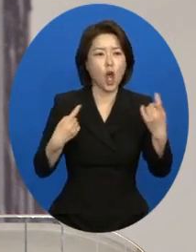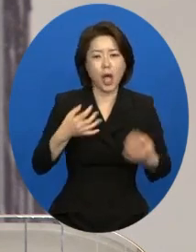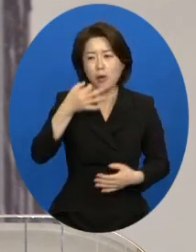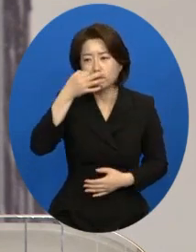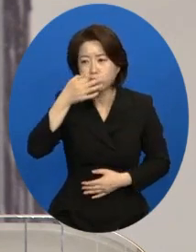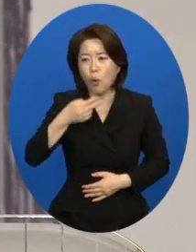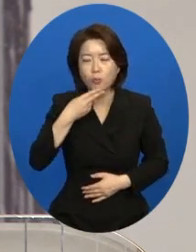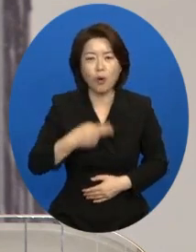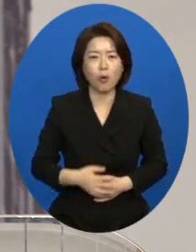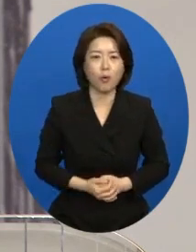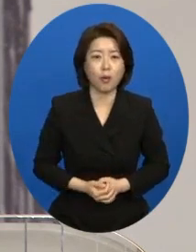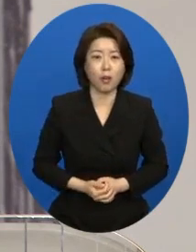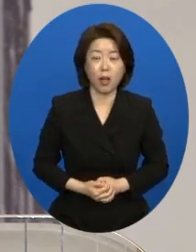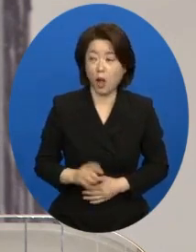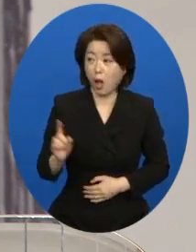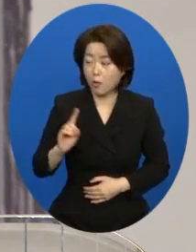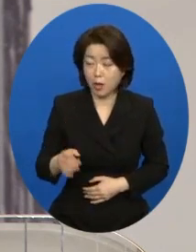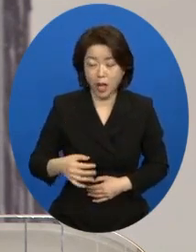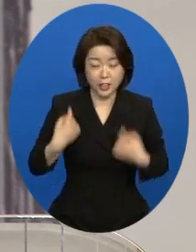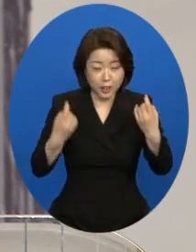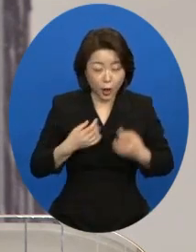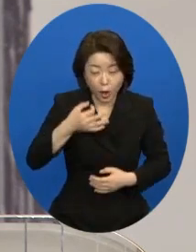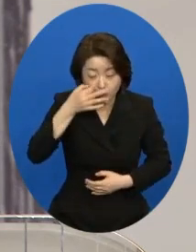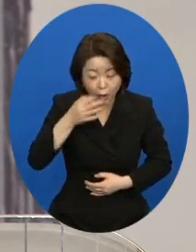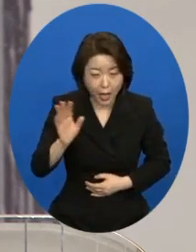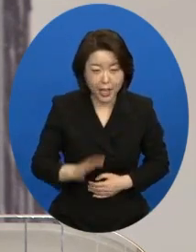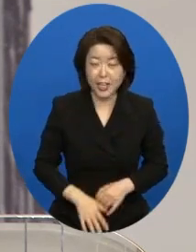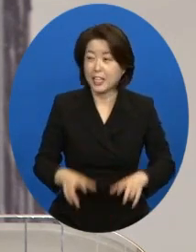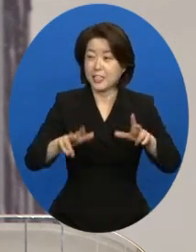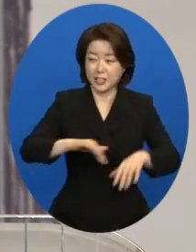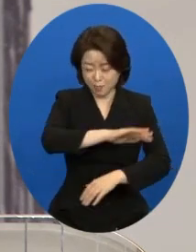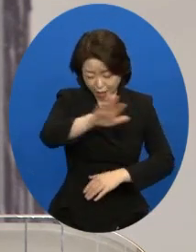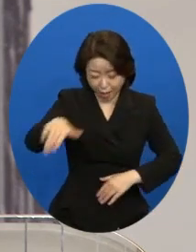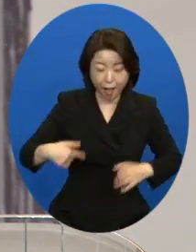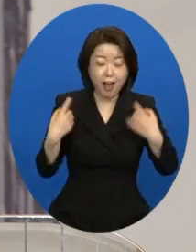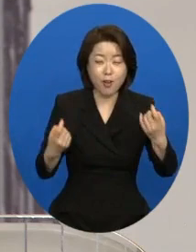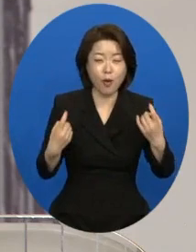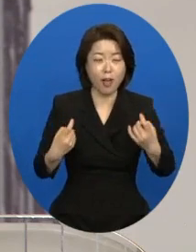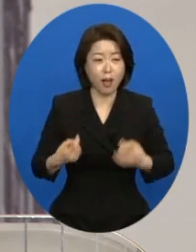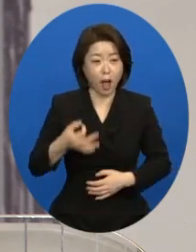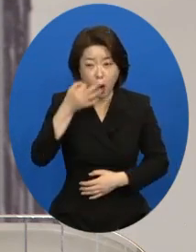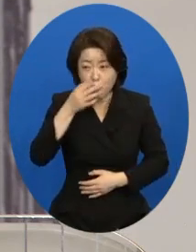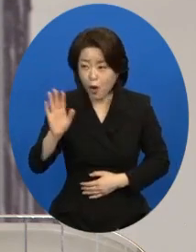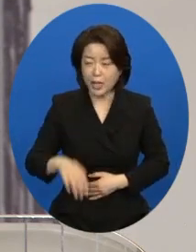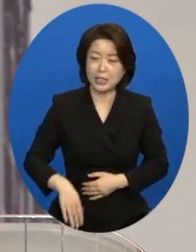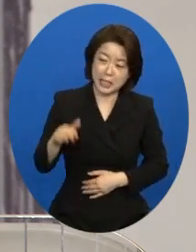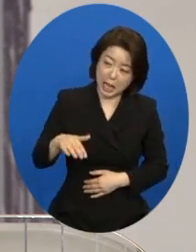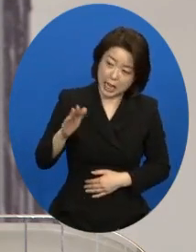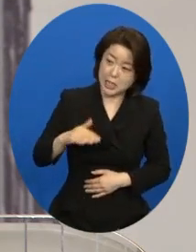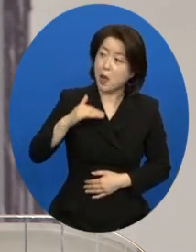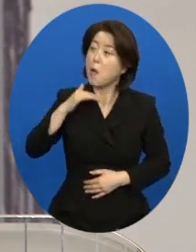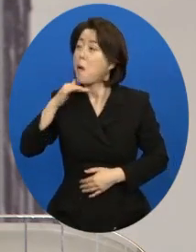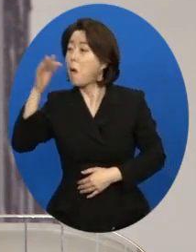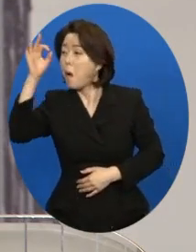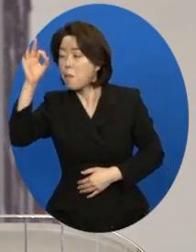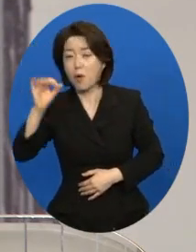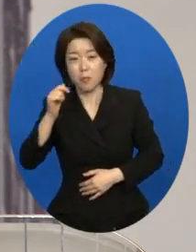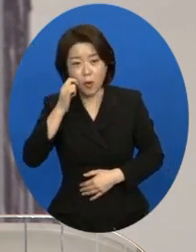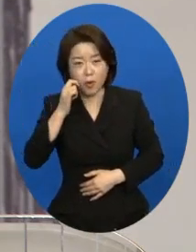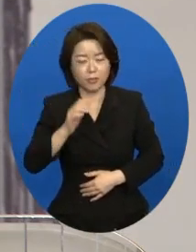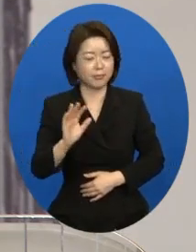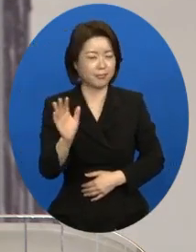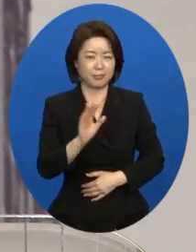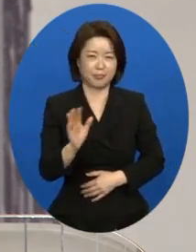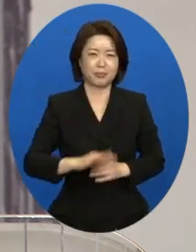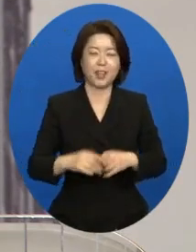그래요? 아니, 여행이 안 보이기는, 지금 이게 다 여행인데 안 보이기는 네가 작아서 안 보이는 거 아니야. 근데 알고 봤더니